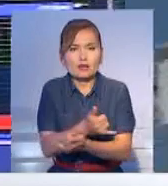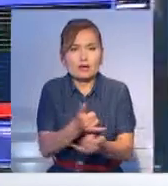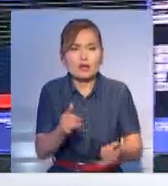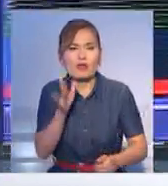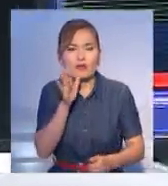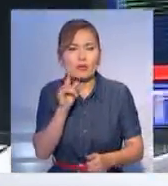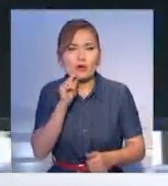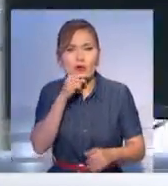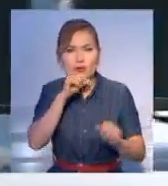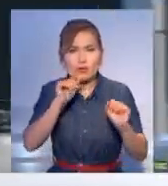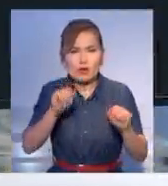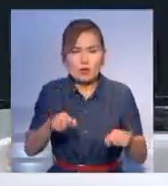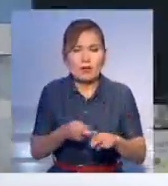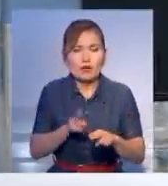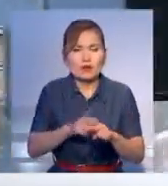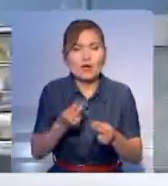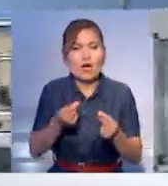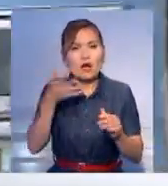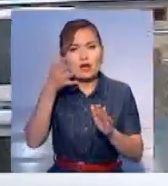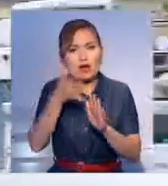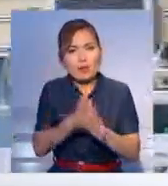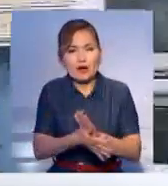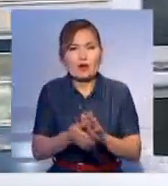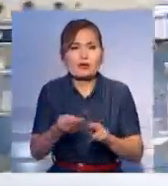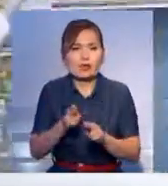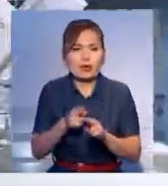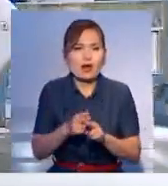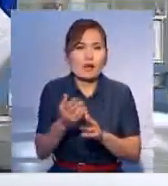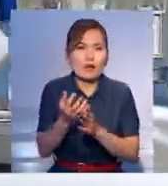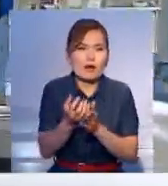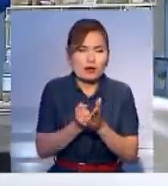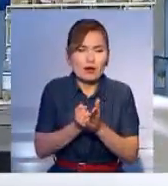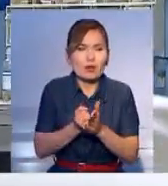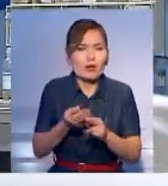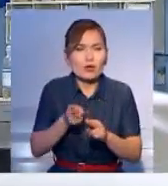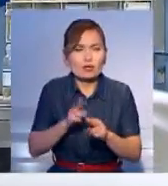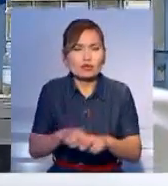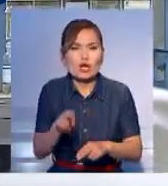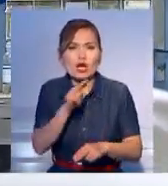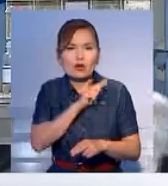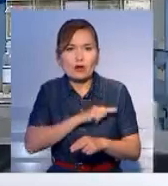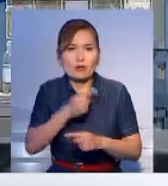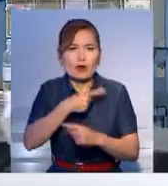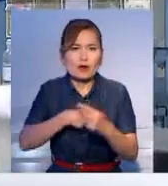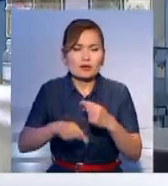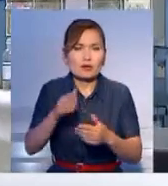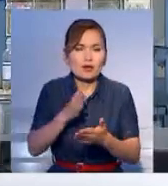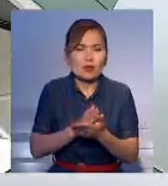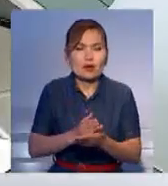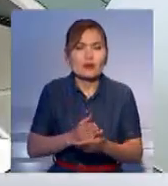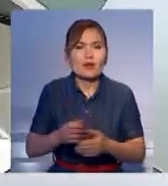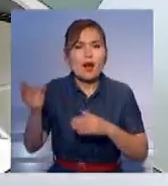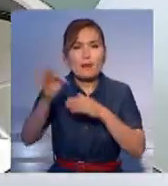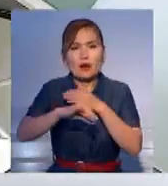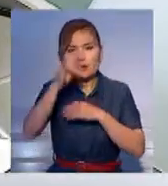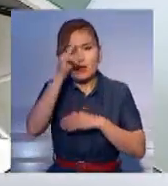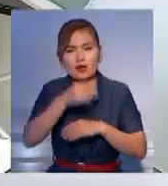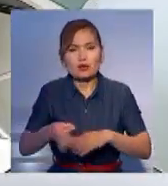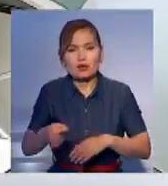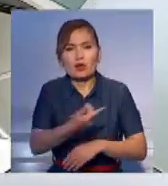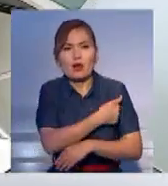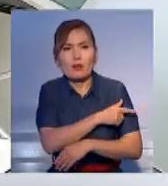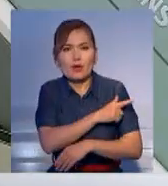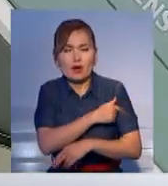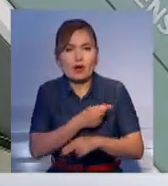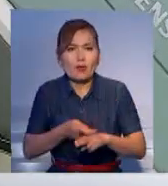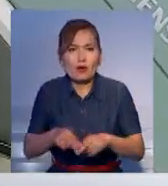қысқарады. Сондай қоған кететін шығын мен ресурс көлемін азайту мүмкін болып отыр. Мәселен, Батыс Қазақстанда жедел жәрдем қызметкерлері